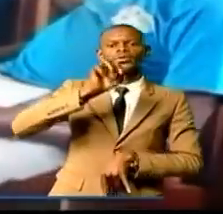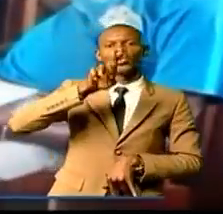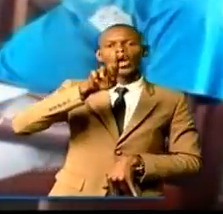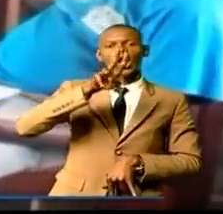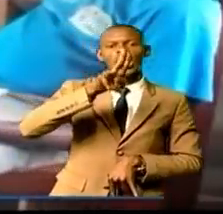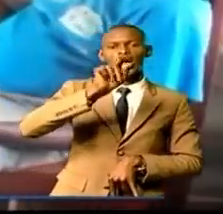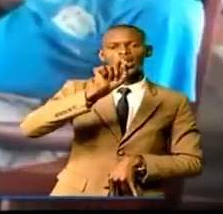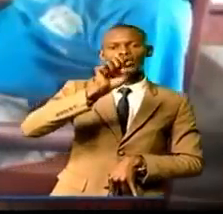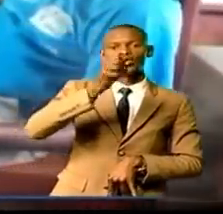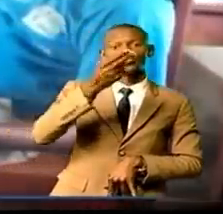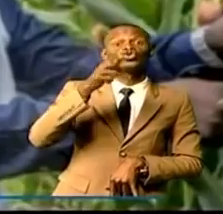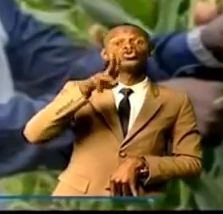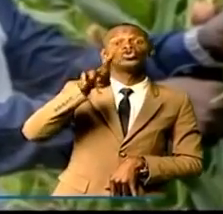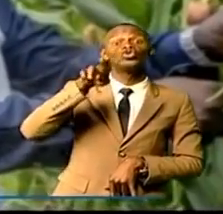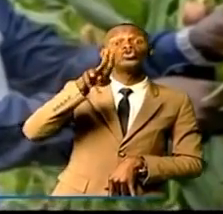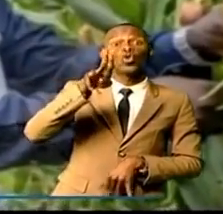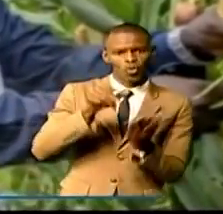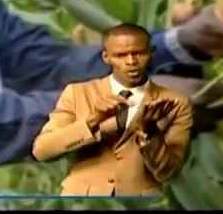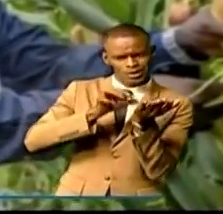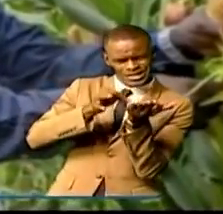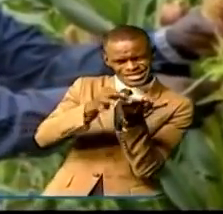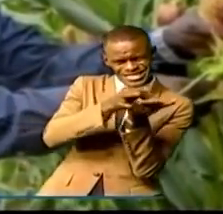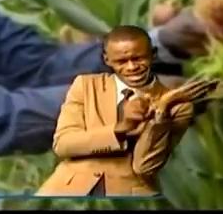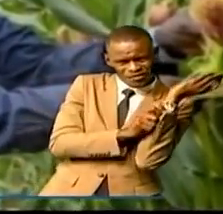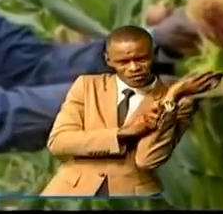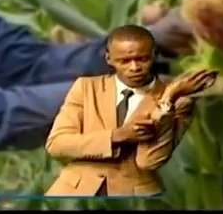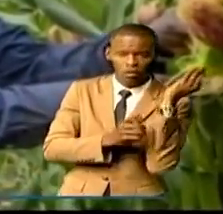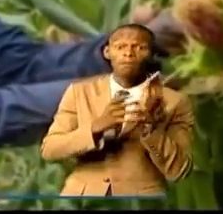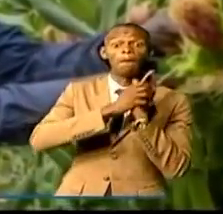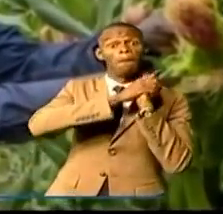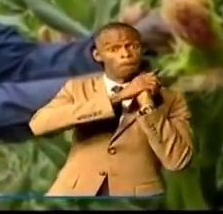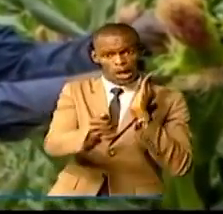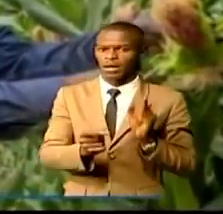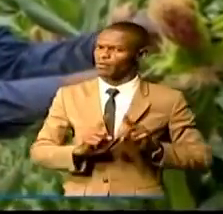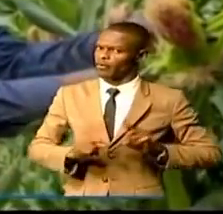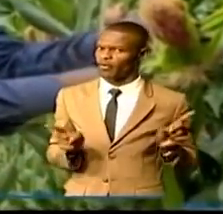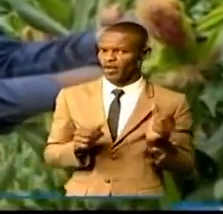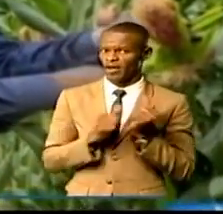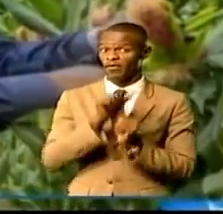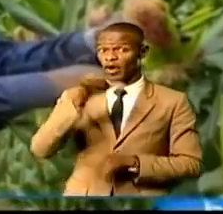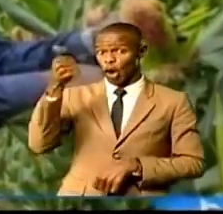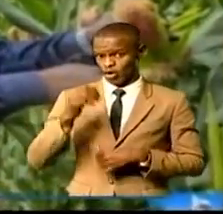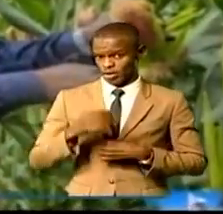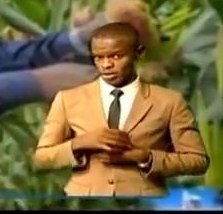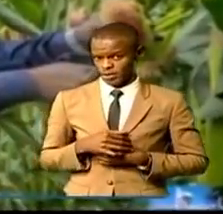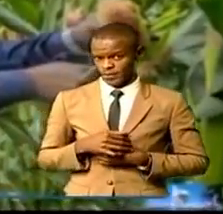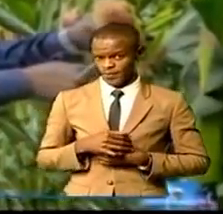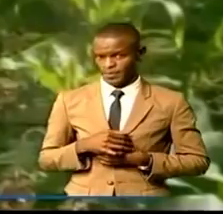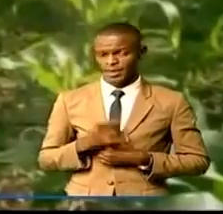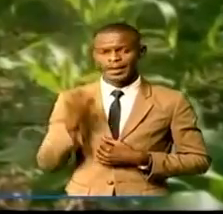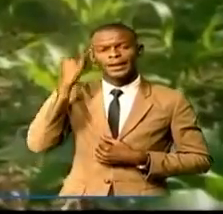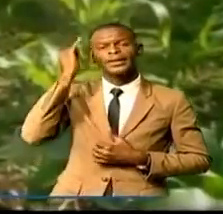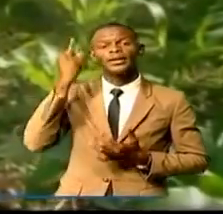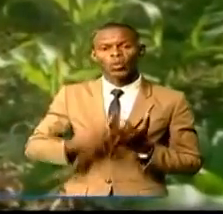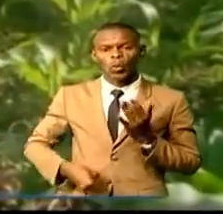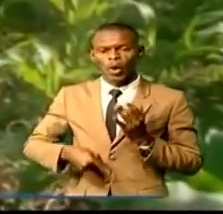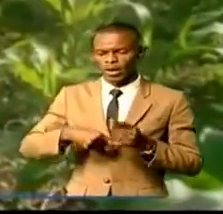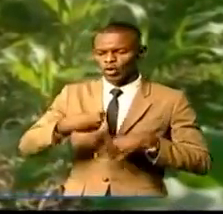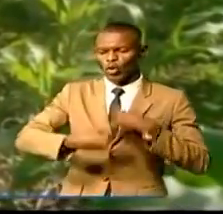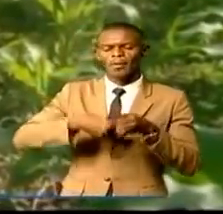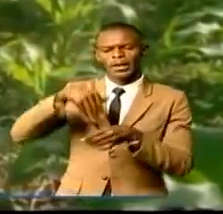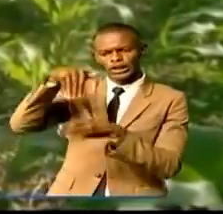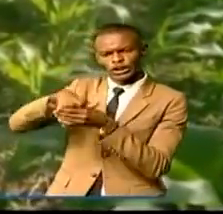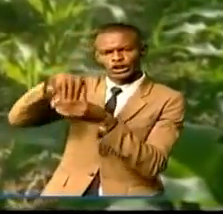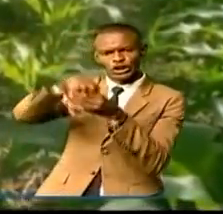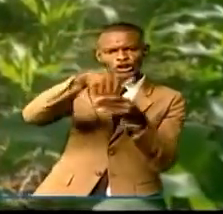cette qualité très productive. Sa vision est de l'étendre sur les autres entités territoriales au Congo démocratique. Trois mois